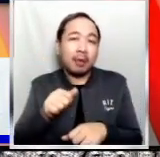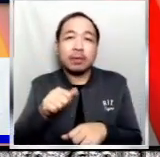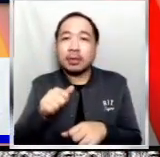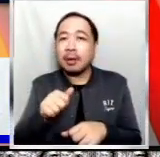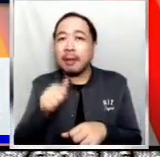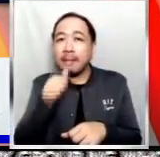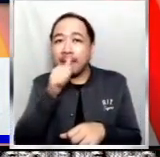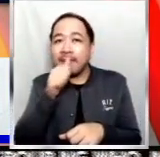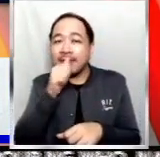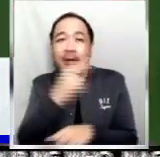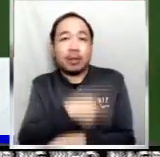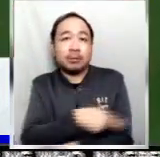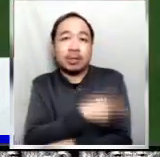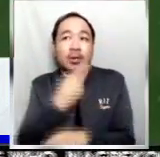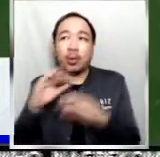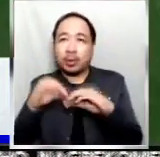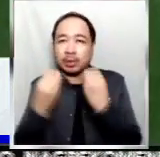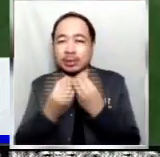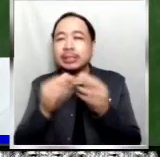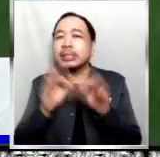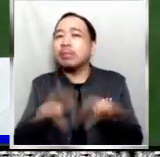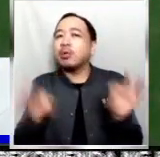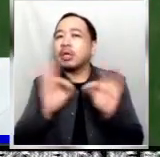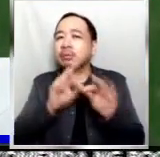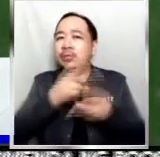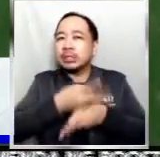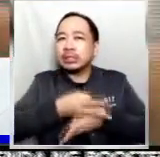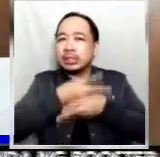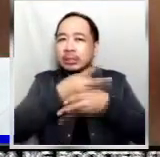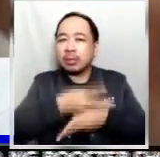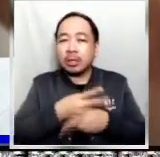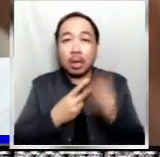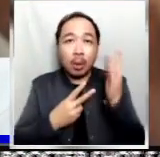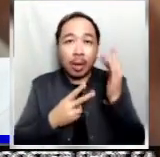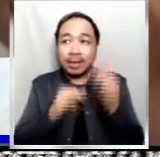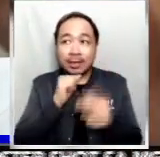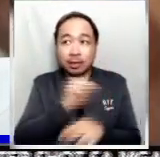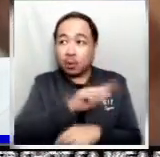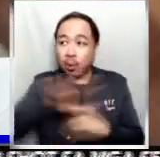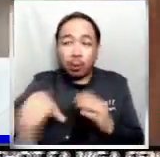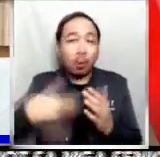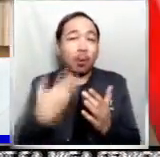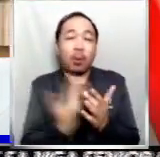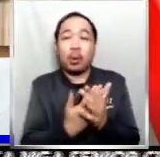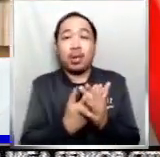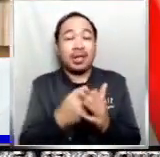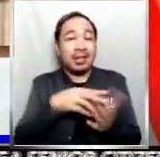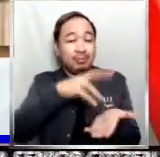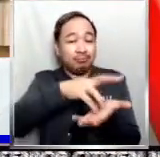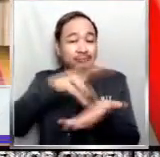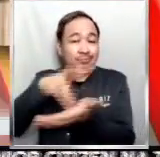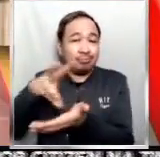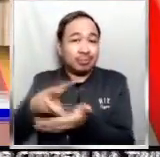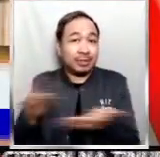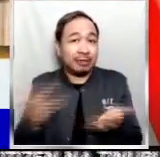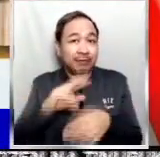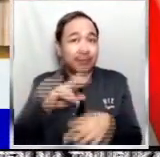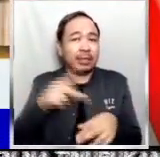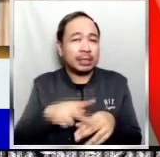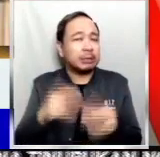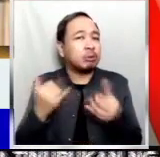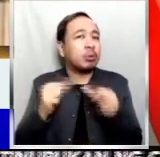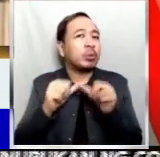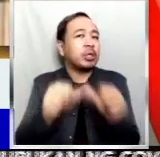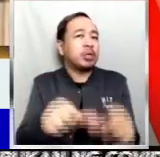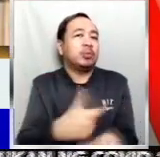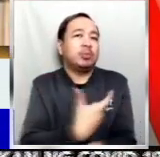ng mag-ingat pa rin. Lalo't hindi naman lahat ng lugar sa bansa, marami na ang nababakunahan. Madaling magsabing ganun eh, but then,